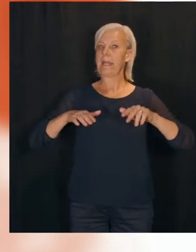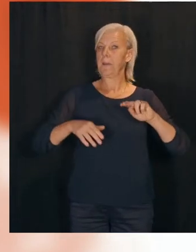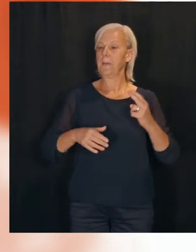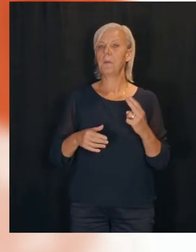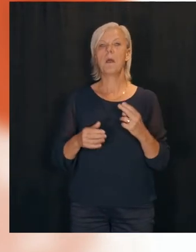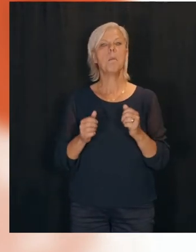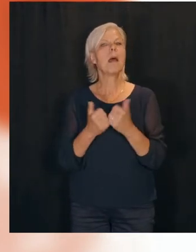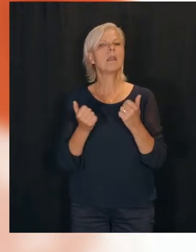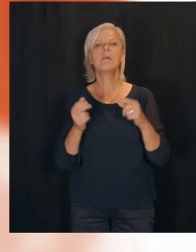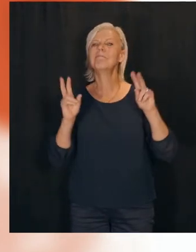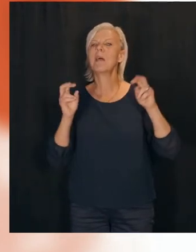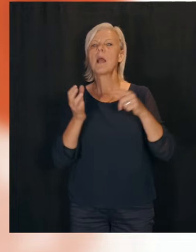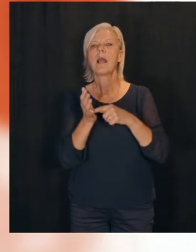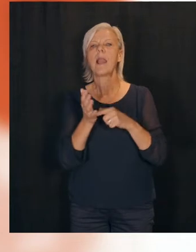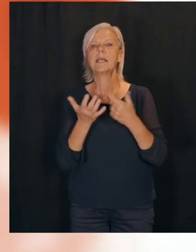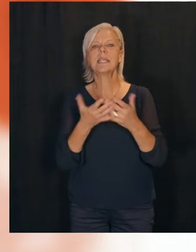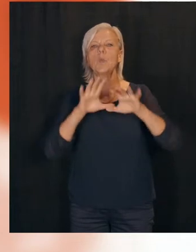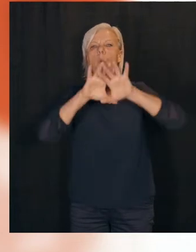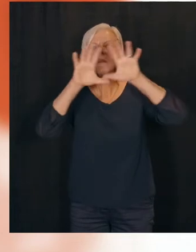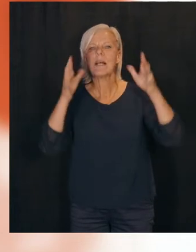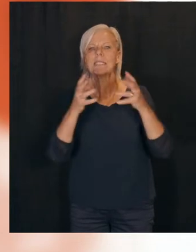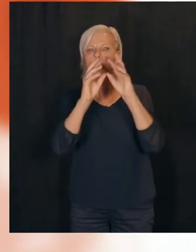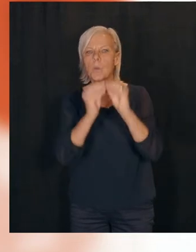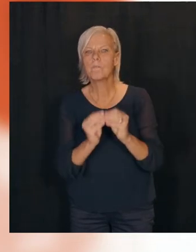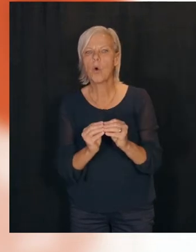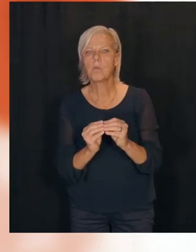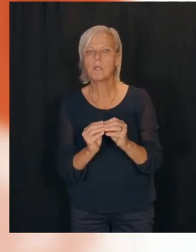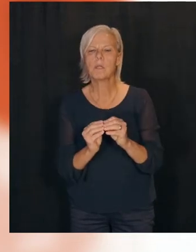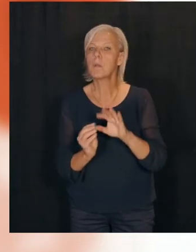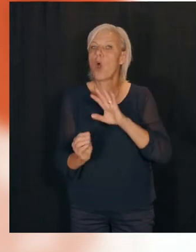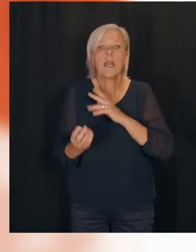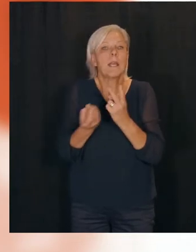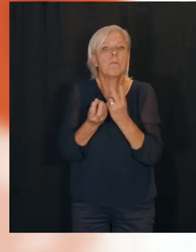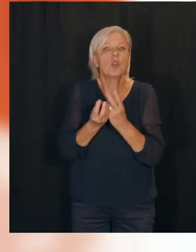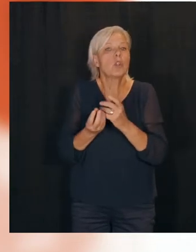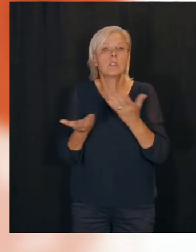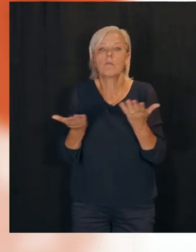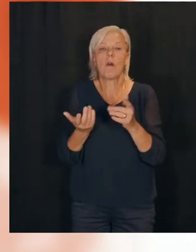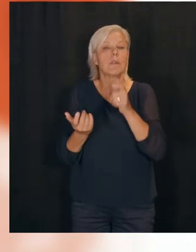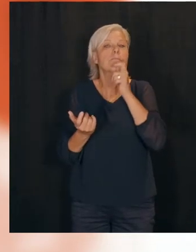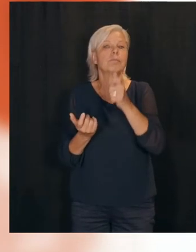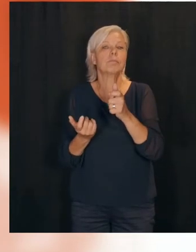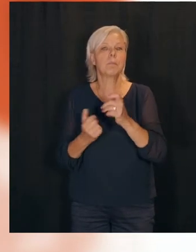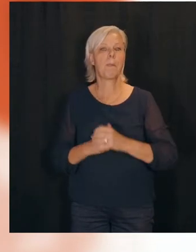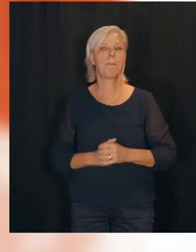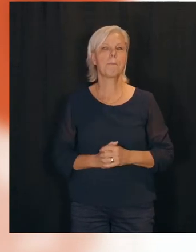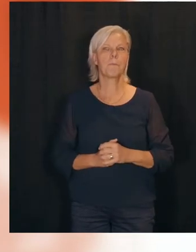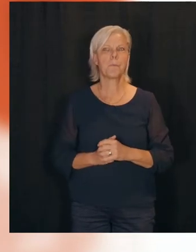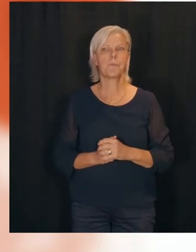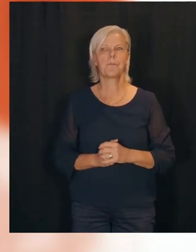för universell utformning. Och det spelar inte så stor roll, tänker jag. Nästa.